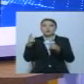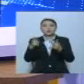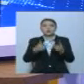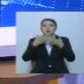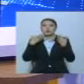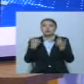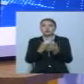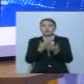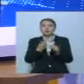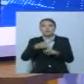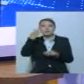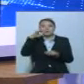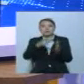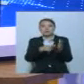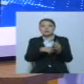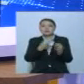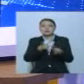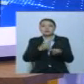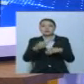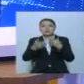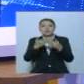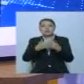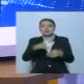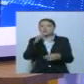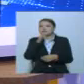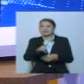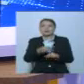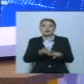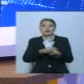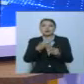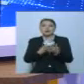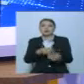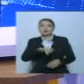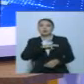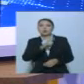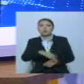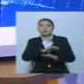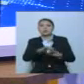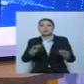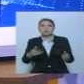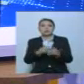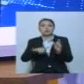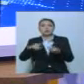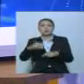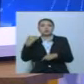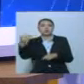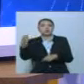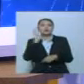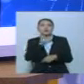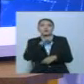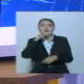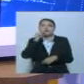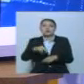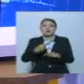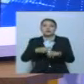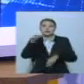тергеушілер қорытындысыз айыпталушыға қарсы жаза қолдана алмайтындарын айтады. Марқұмның туыстары болса, балалардың өліміне себепкер болған әйелді жауапқа